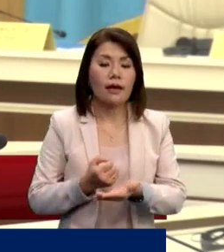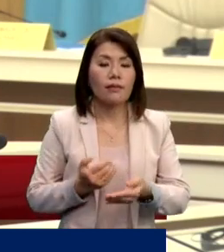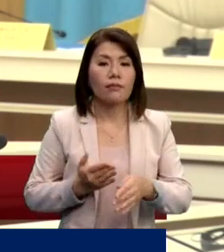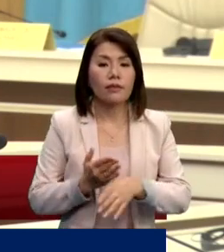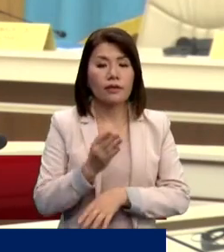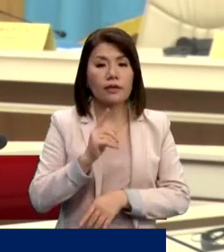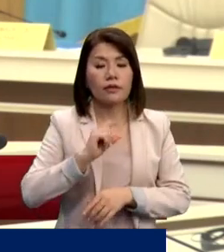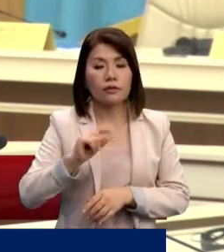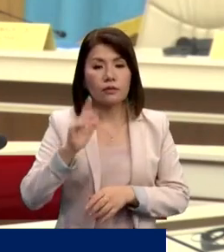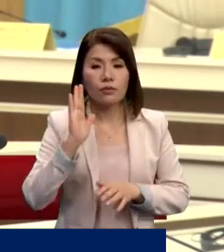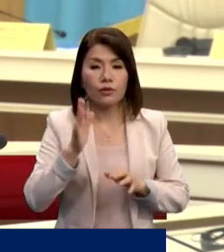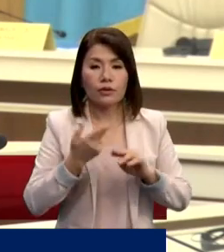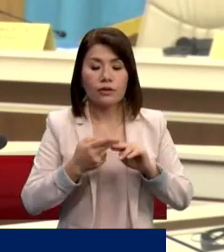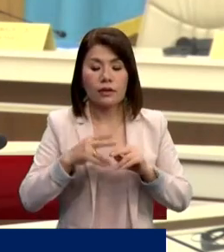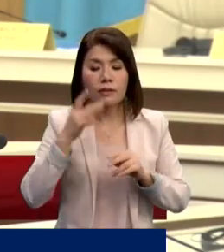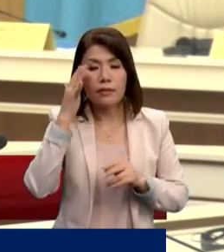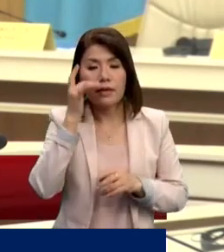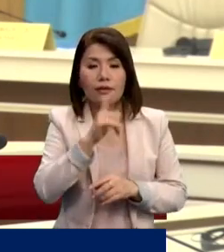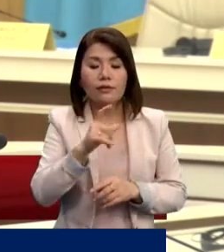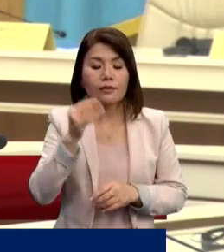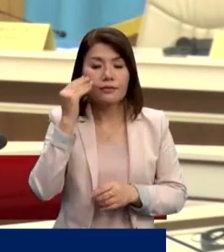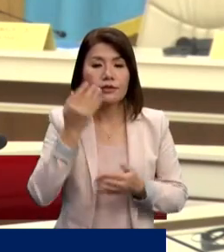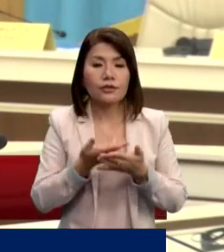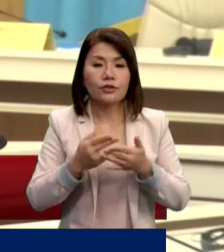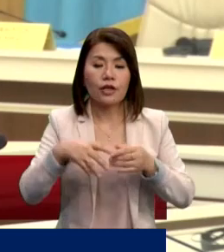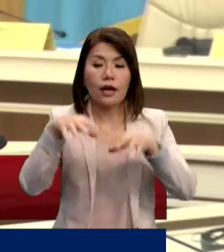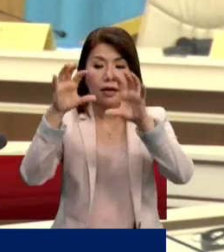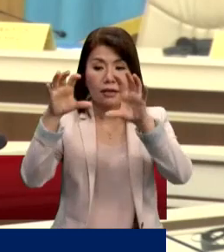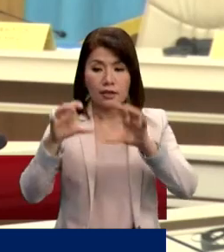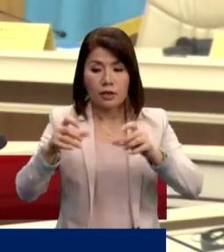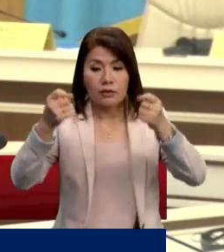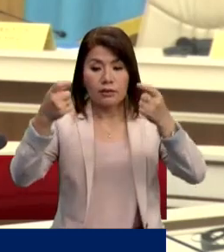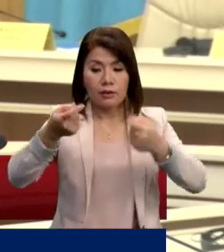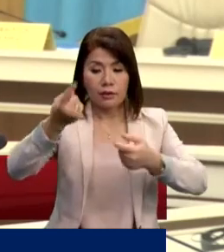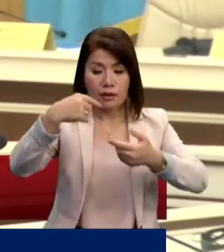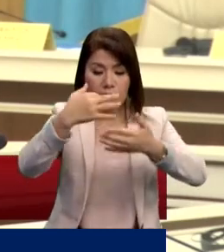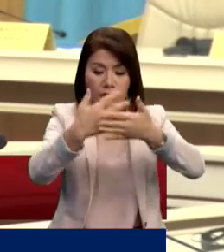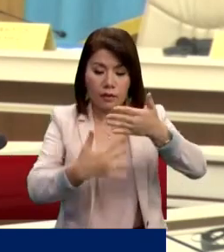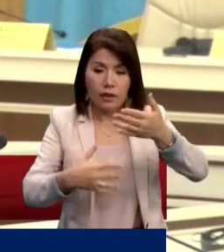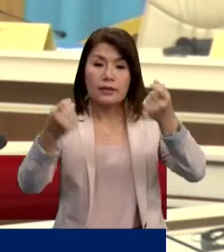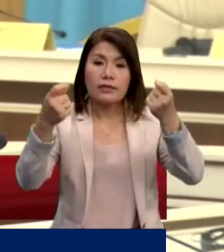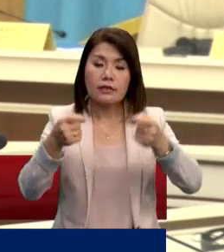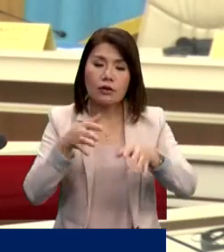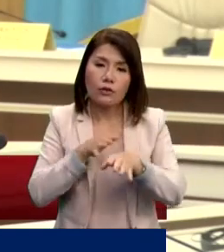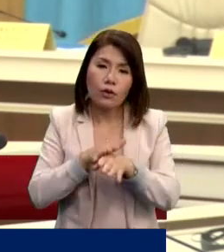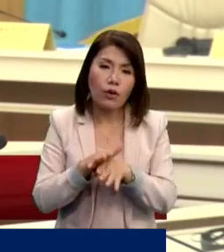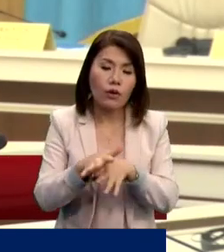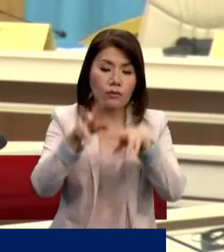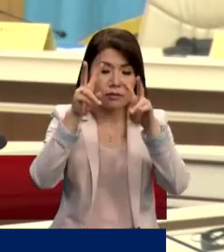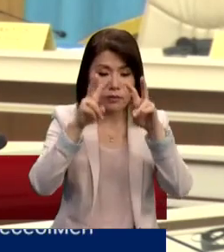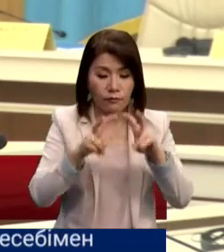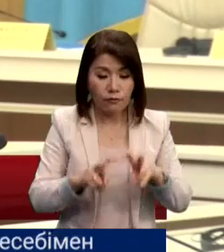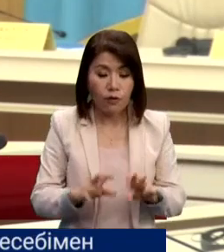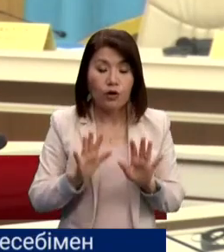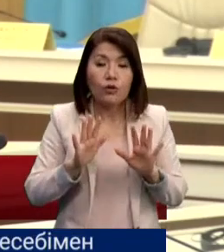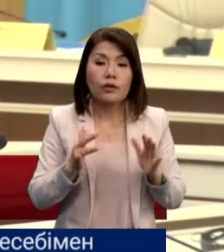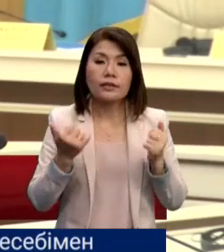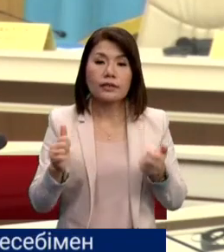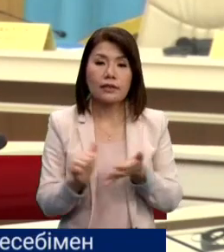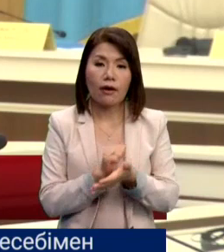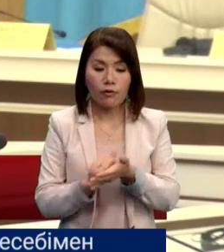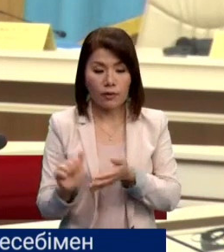Сонымен қатар осы аралықта үміткерлердің конституциялық талаптарға сай екендігі толығымен тексеріледі. Өйткені қазір олар тек қана